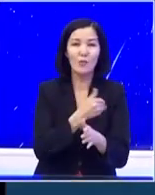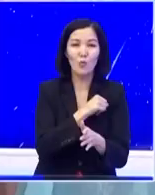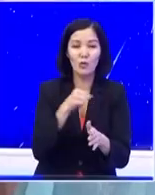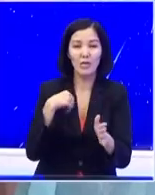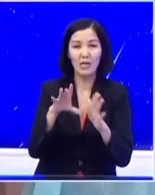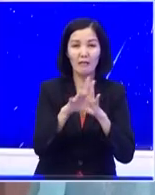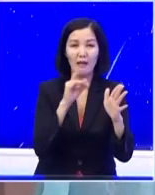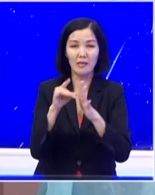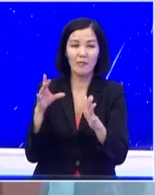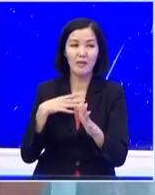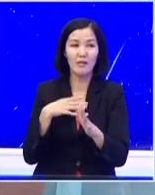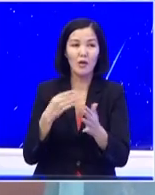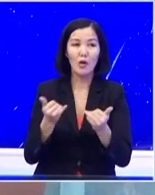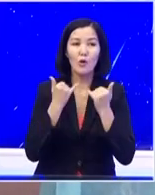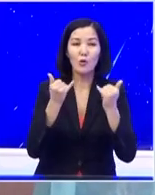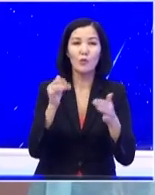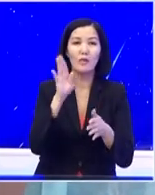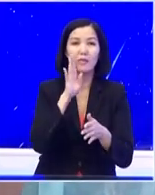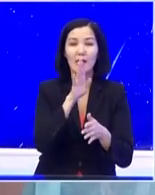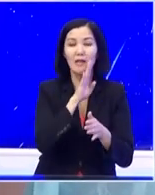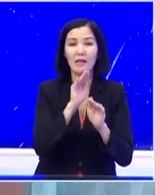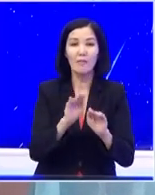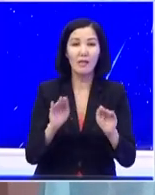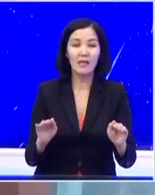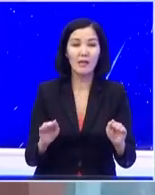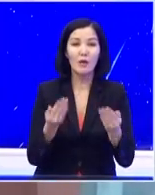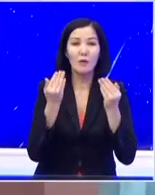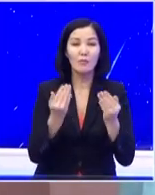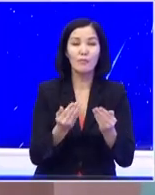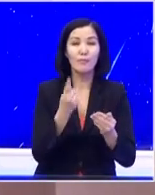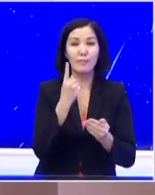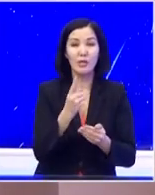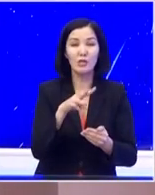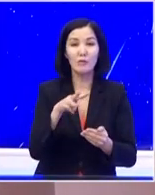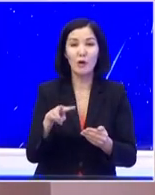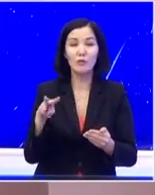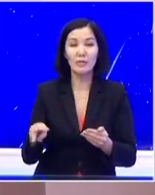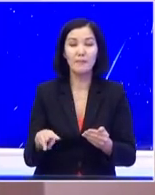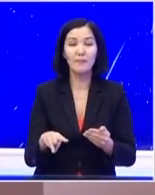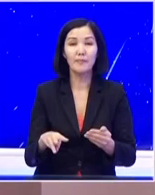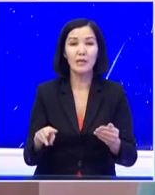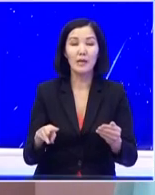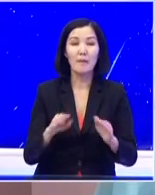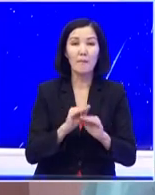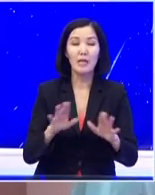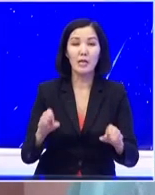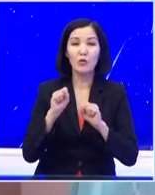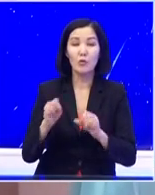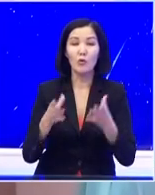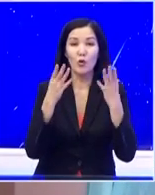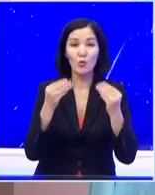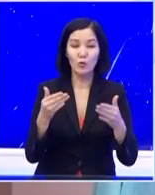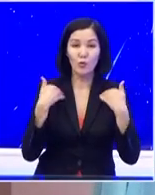үлестірді. Құрметті аналар, құрметті балалар, мына бірінші маусым балалар қорғау күні құтты болсын. Тек